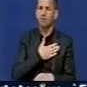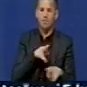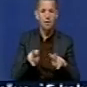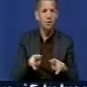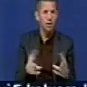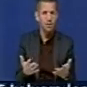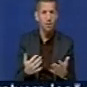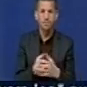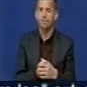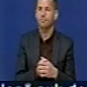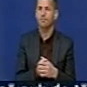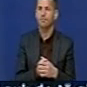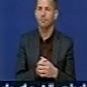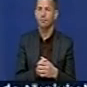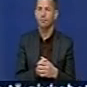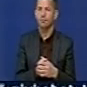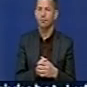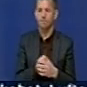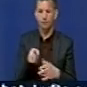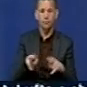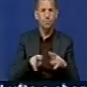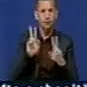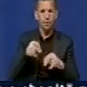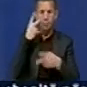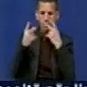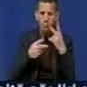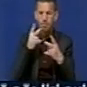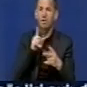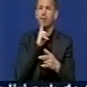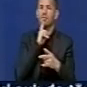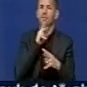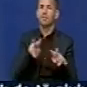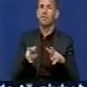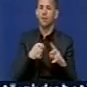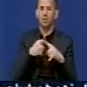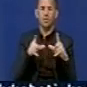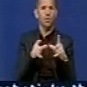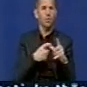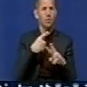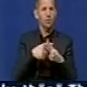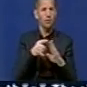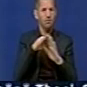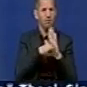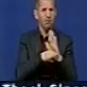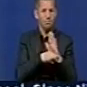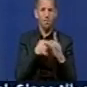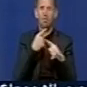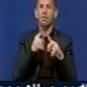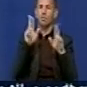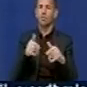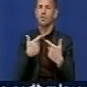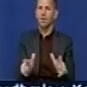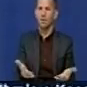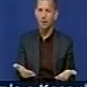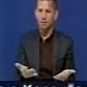drejtësinë. Kemi një sistem drejtësisë dhe ai do të vlerësojë vetë se sistemi i drejtësisë është Kushtetuta e Kosovës që e ka mundsuar dhe mundson. Prandaj,